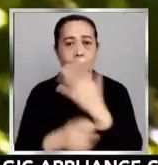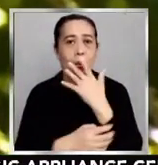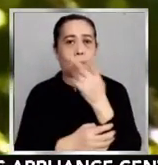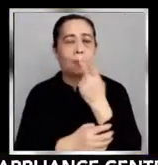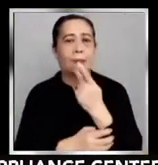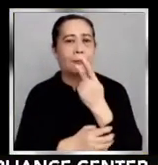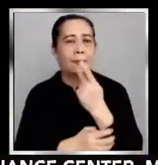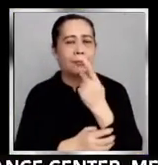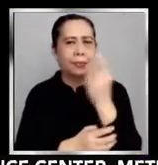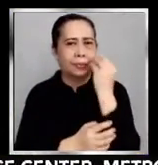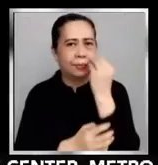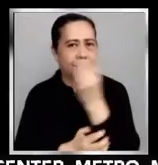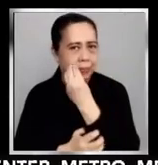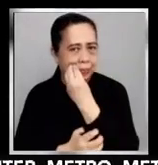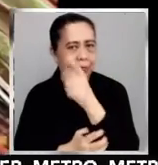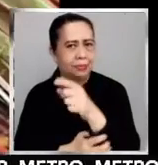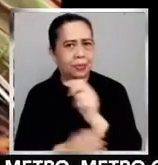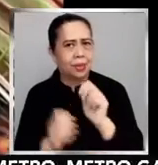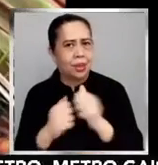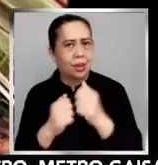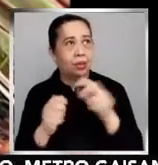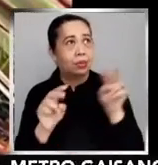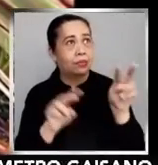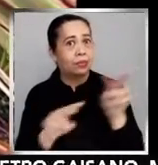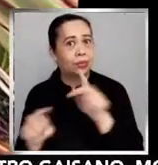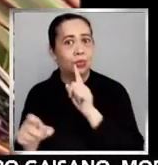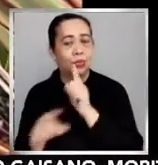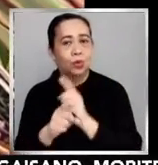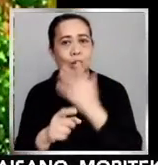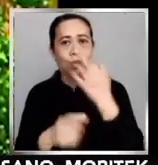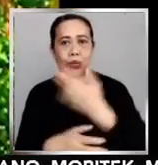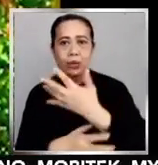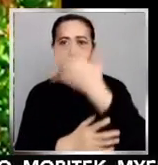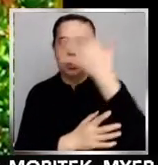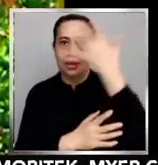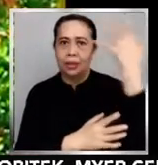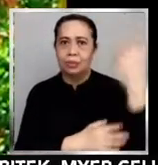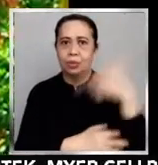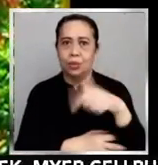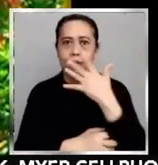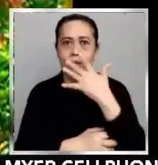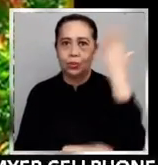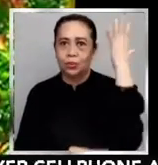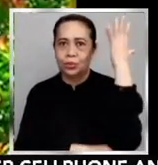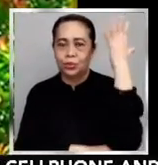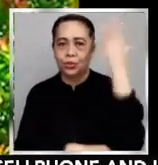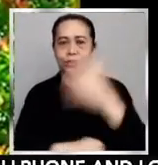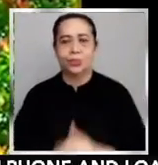Tabebuya rosea, paano pa kung masilayan ninyo ang kulay rainbow na punong ito?